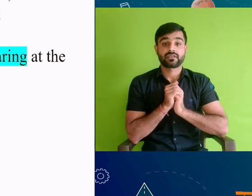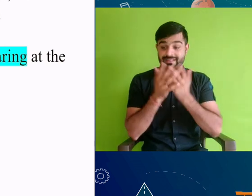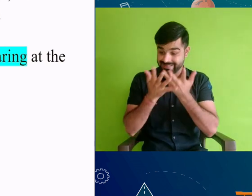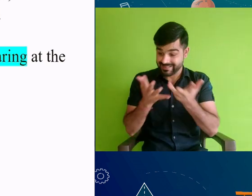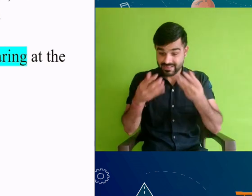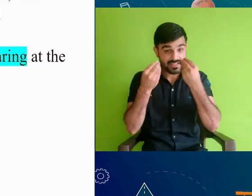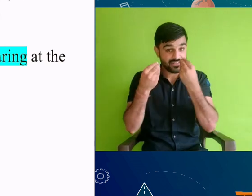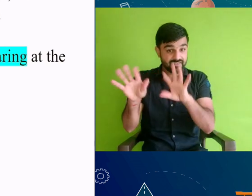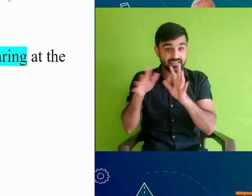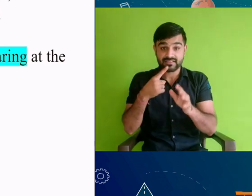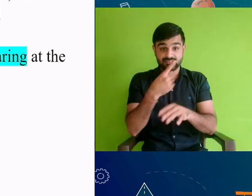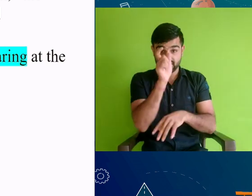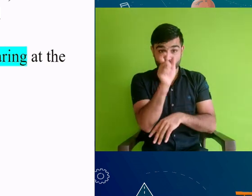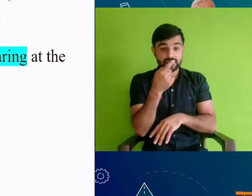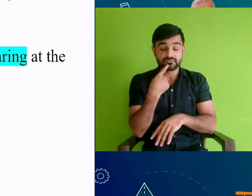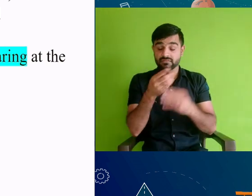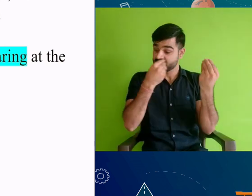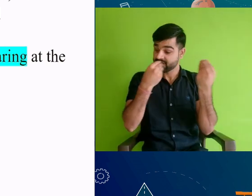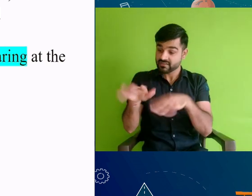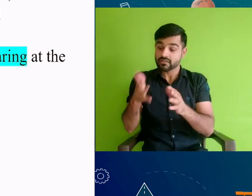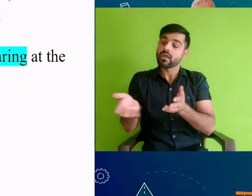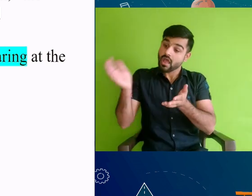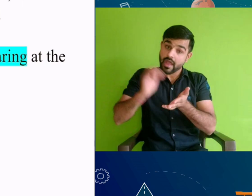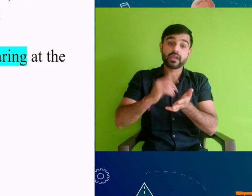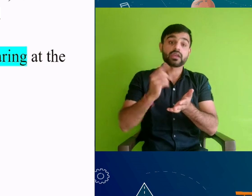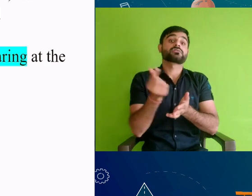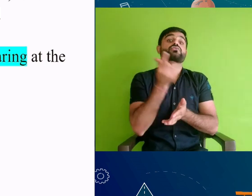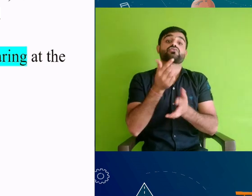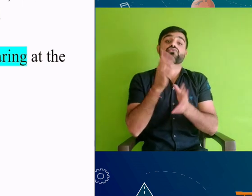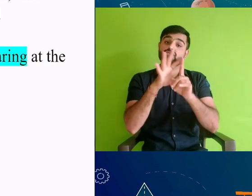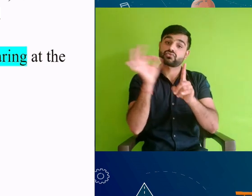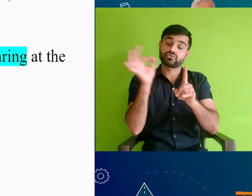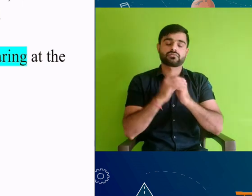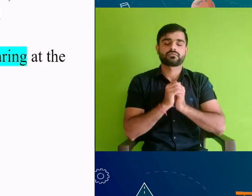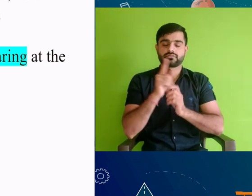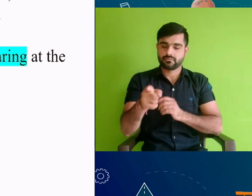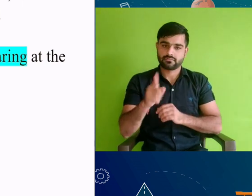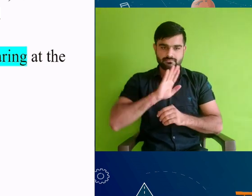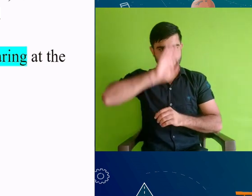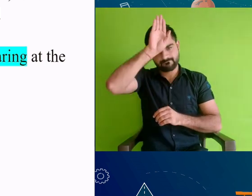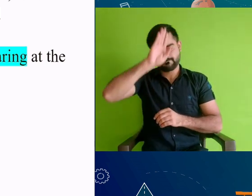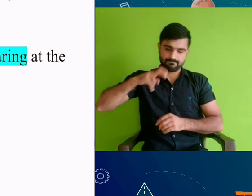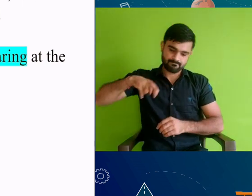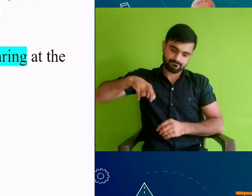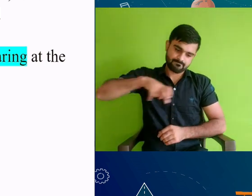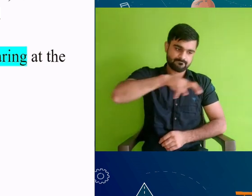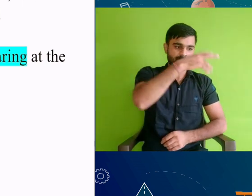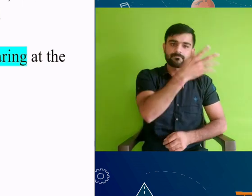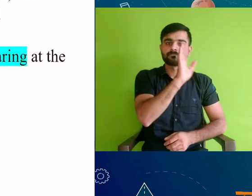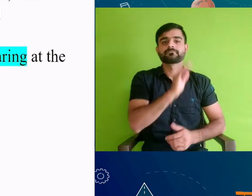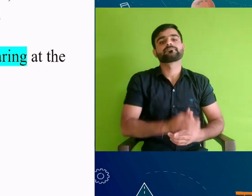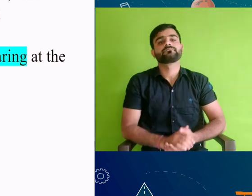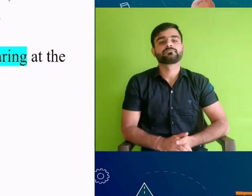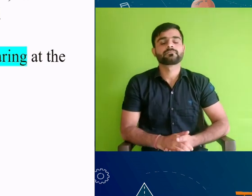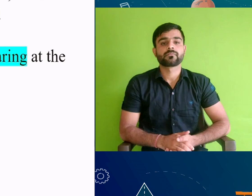तुम वेस्ट कह रहे हो, इसे तुम दोबारा से यूज कर सको। और ये कह के राजा जी वहां से चले गए। द